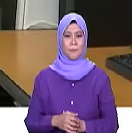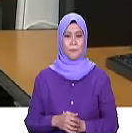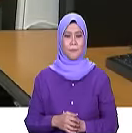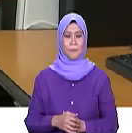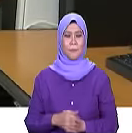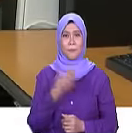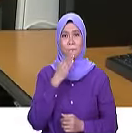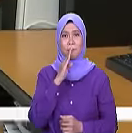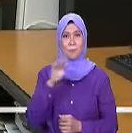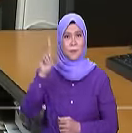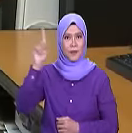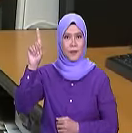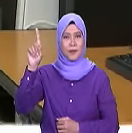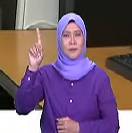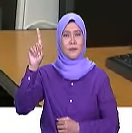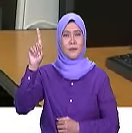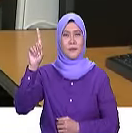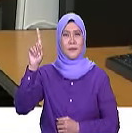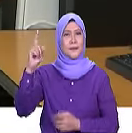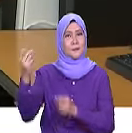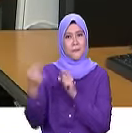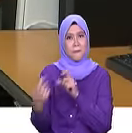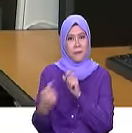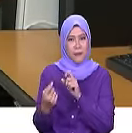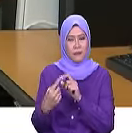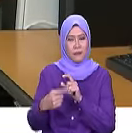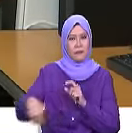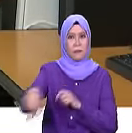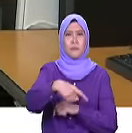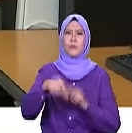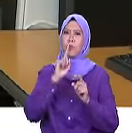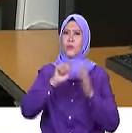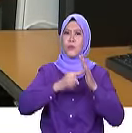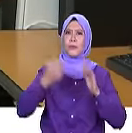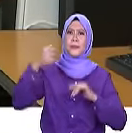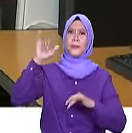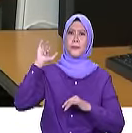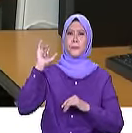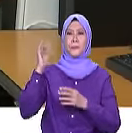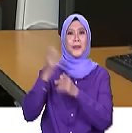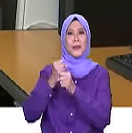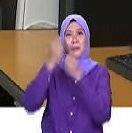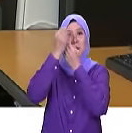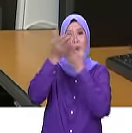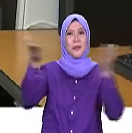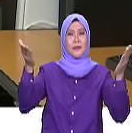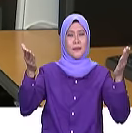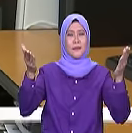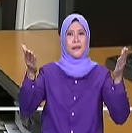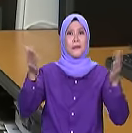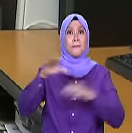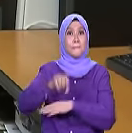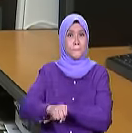Alhamdulillah, rata-rata yang kita dapat maklumat walaupun daripada baru semalam kita dapat pengumuman. Malam tadi saya